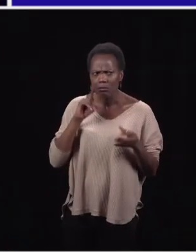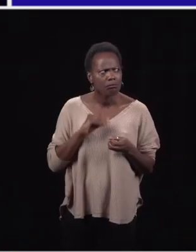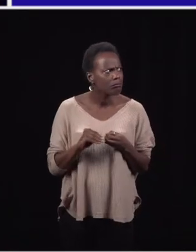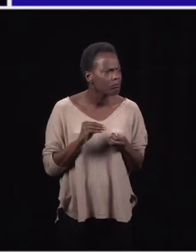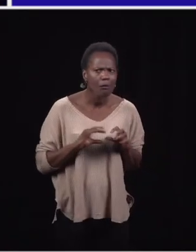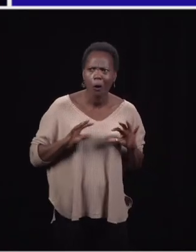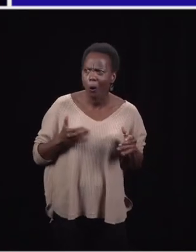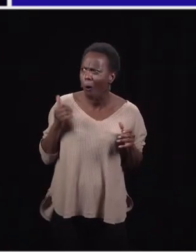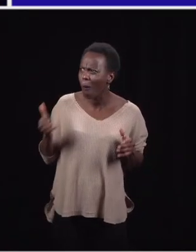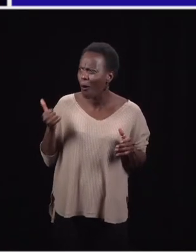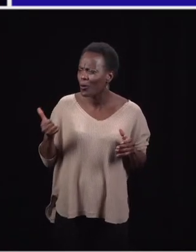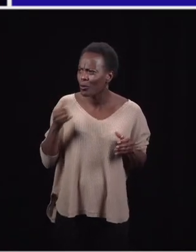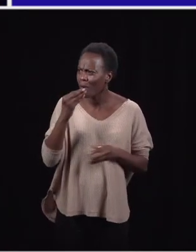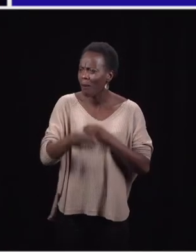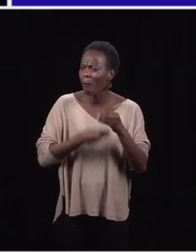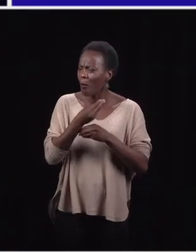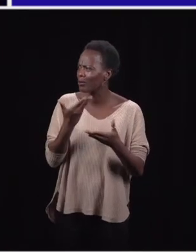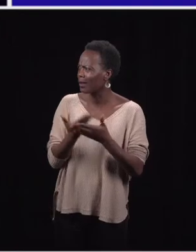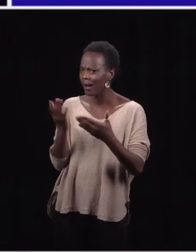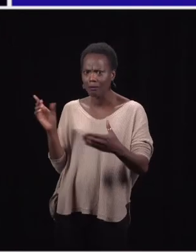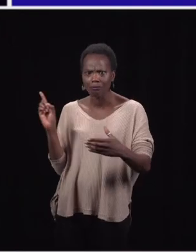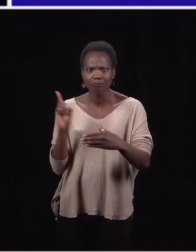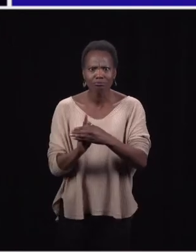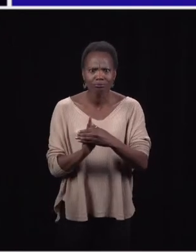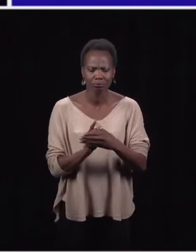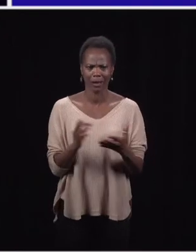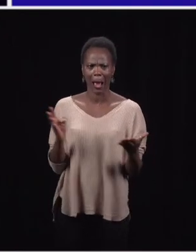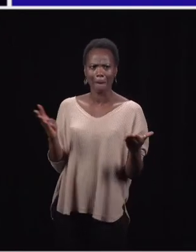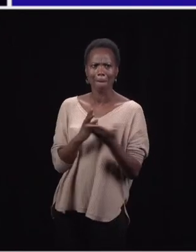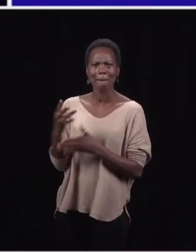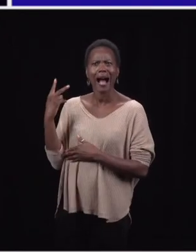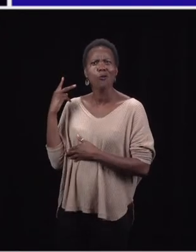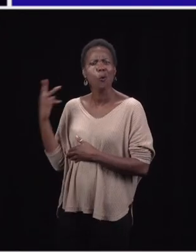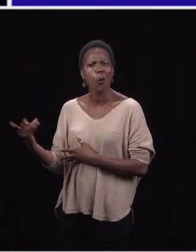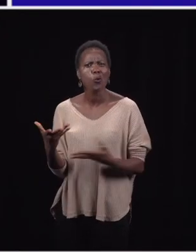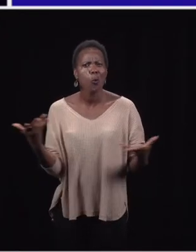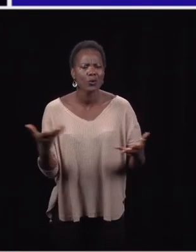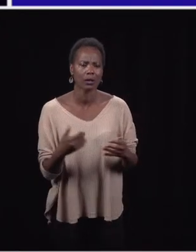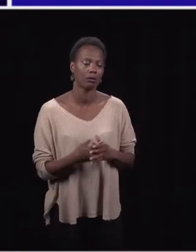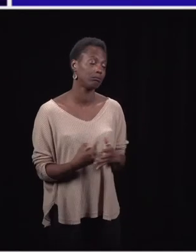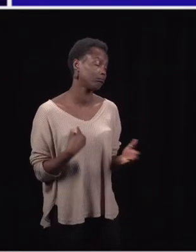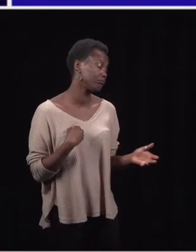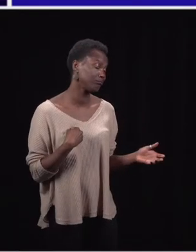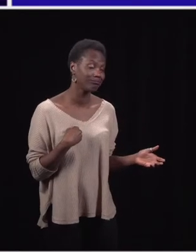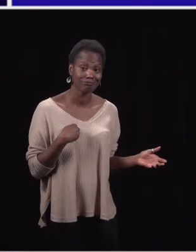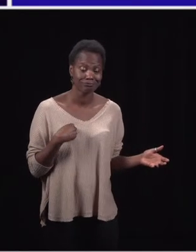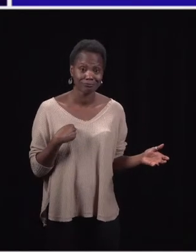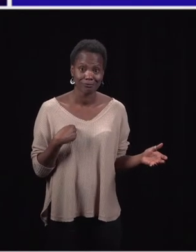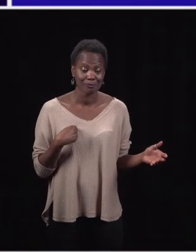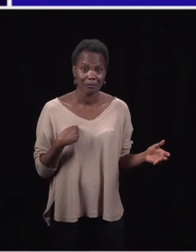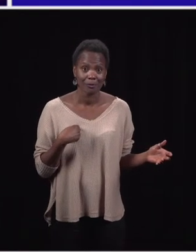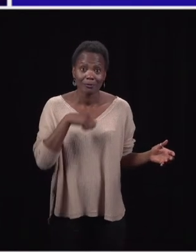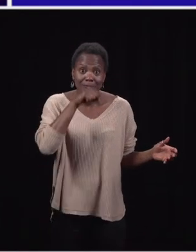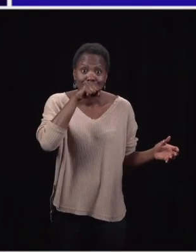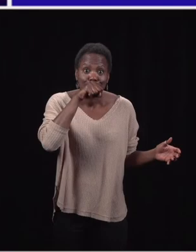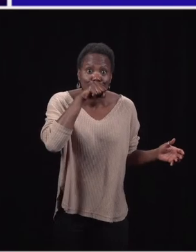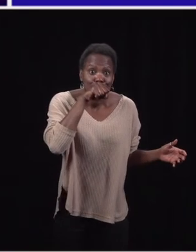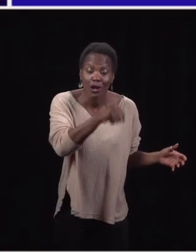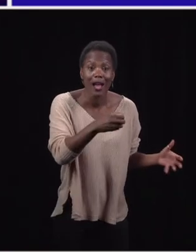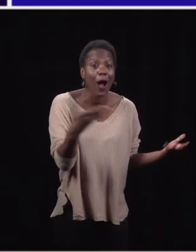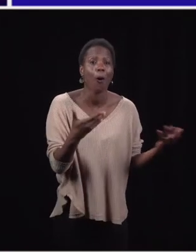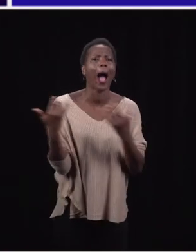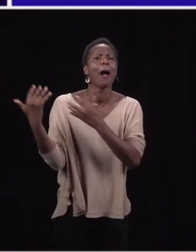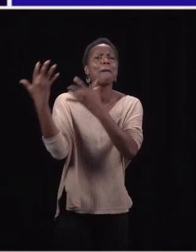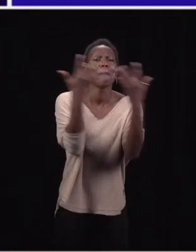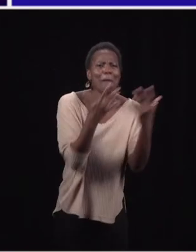qu'il a fait pour en arriver là c'est quoi le parcours de Yanis mais alors moi c'est logiquement j'étais passionné de maths de